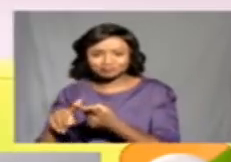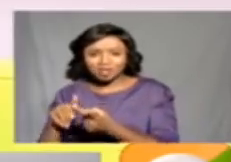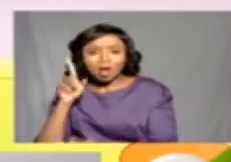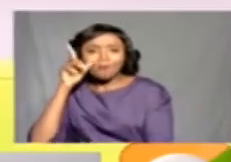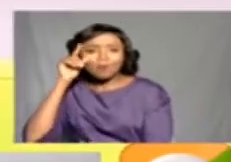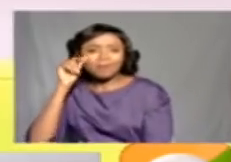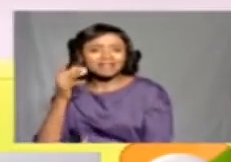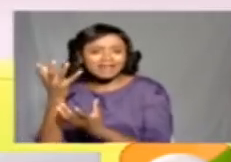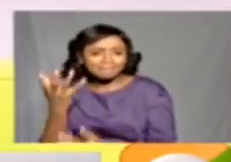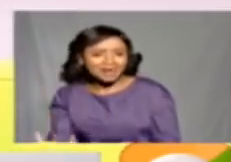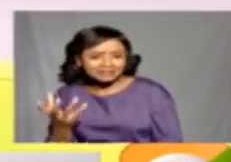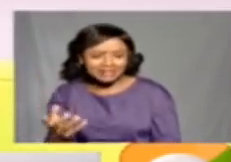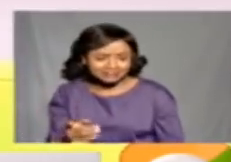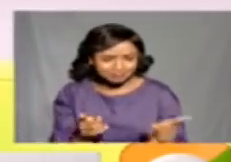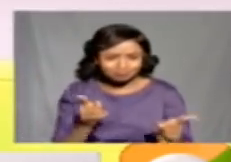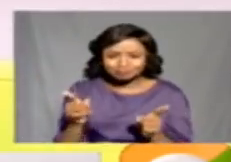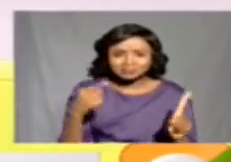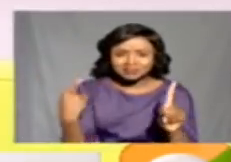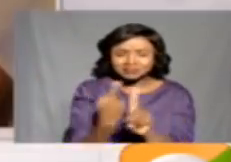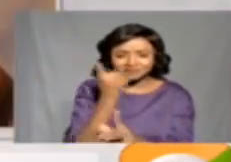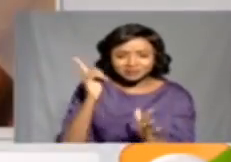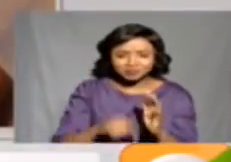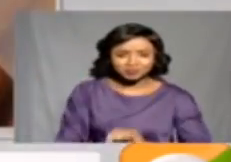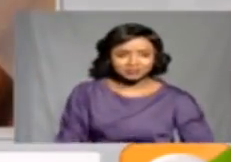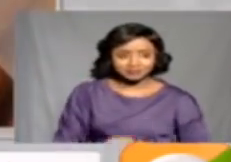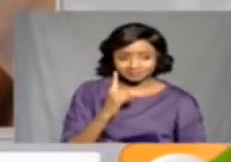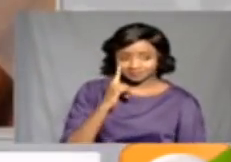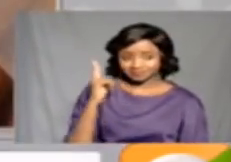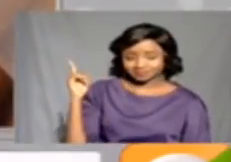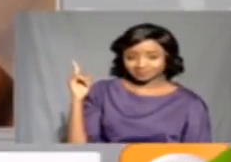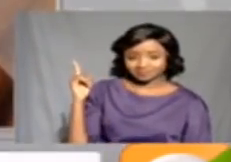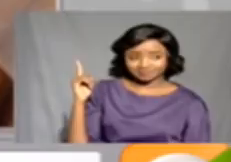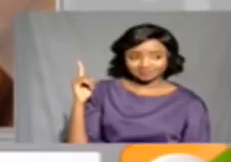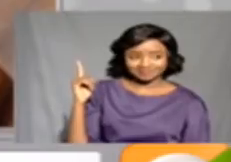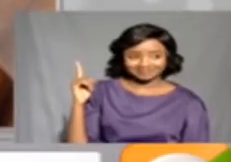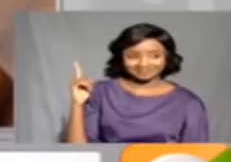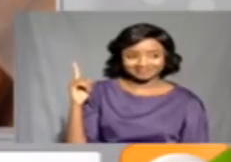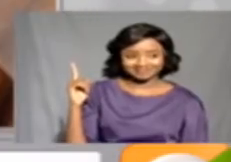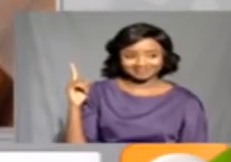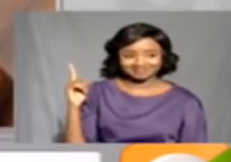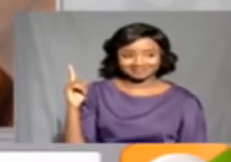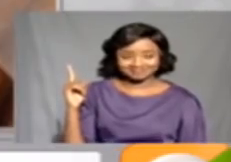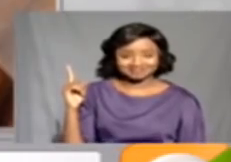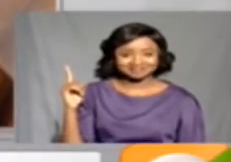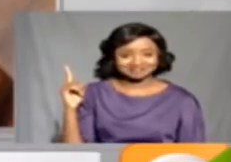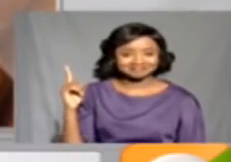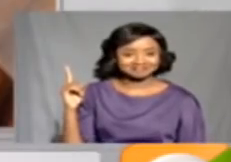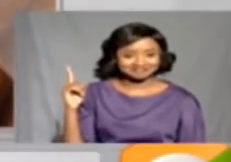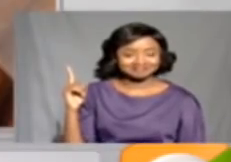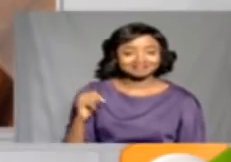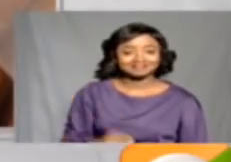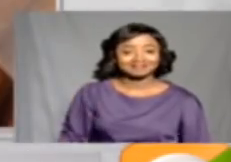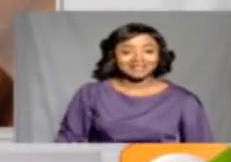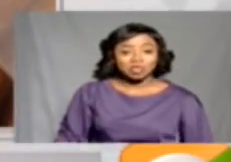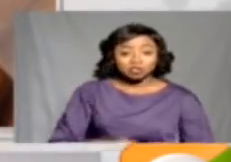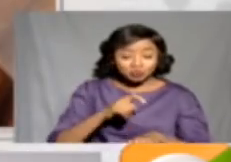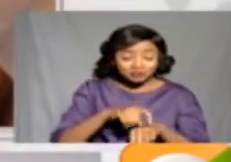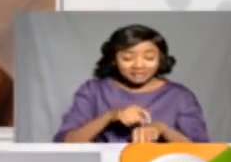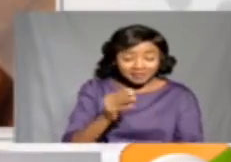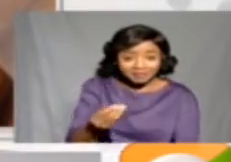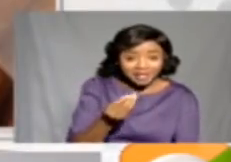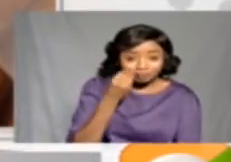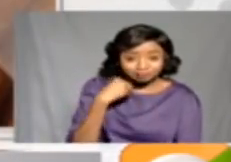vinaitwa vitafunwa. Aha. Si vitafunio. Vitafunwa. Vitafunwa. Sasa unapokula sasa ndio unaweza kumwambia